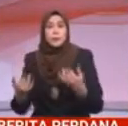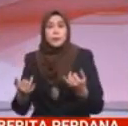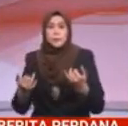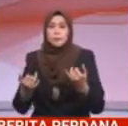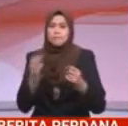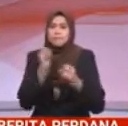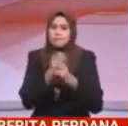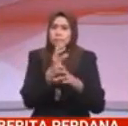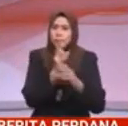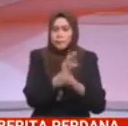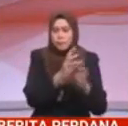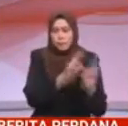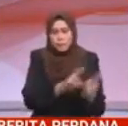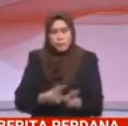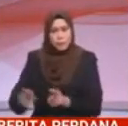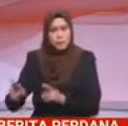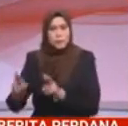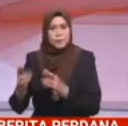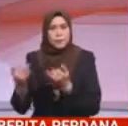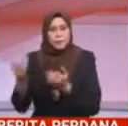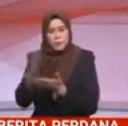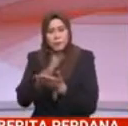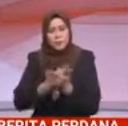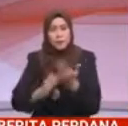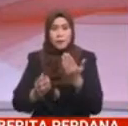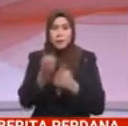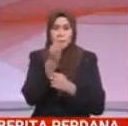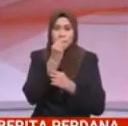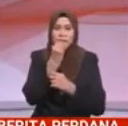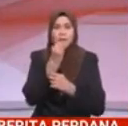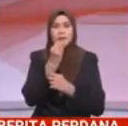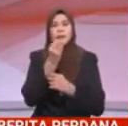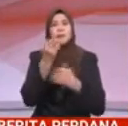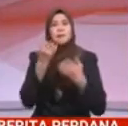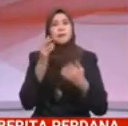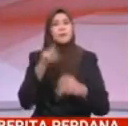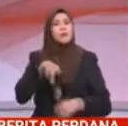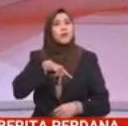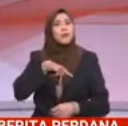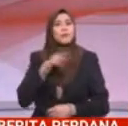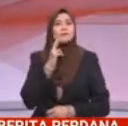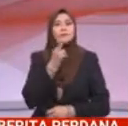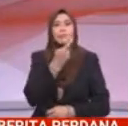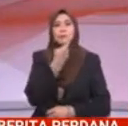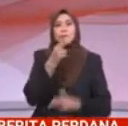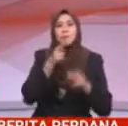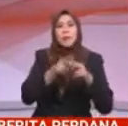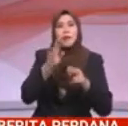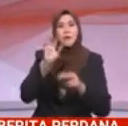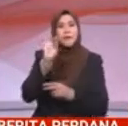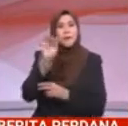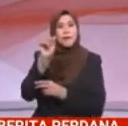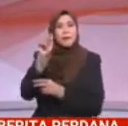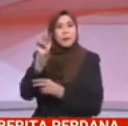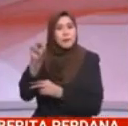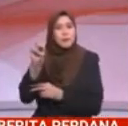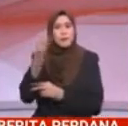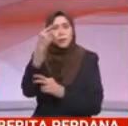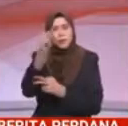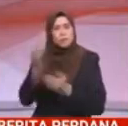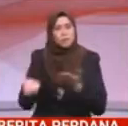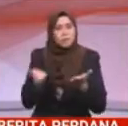mengambil inisiatif merancangkan kembali sektor itu. Pemilik restoran Fatin's Kitchen menawarkan pekerjaan kepada individu